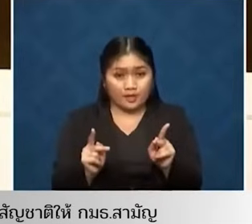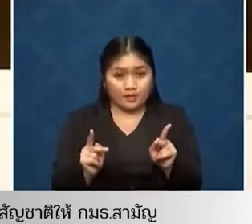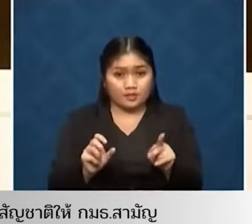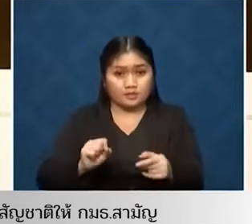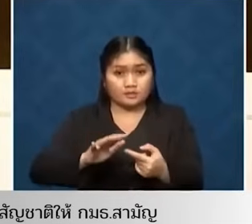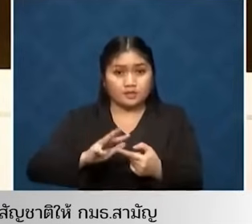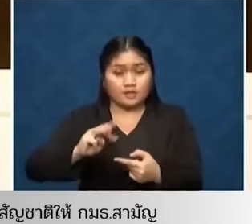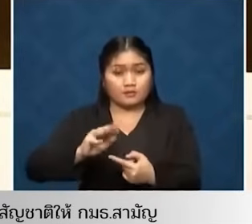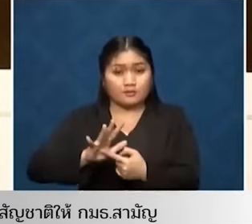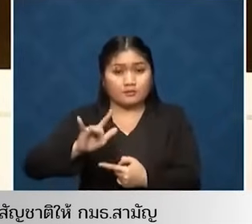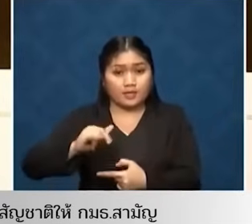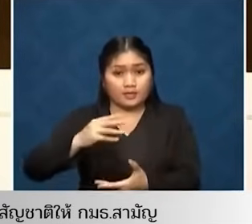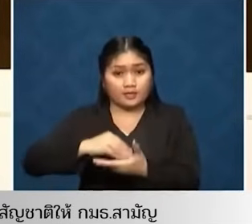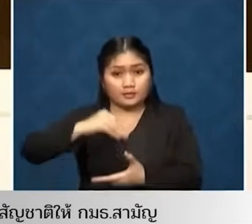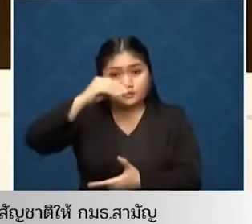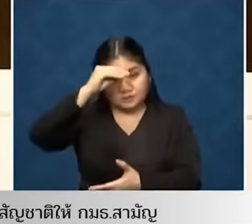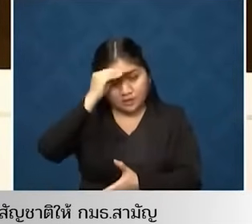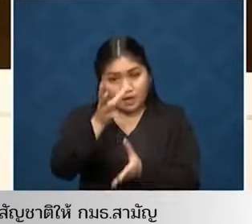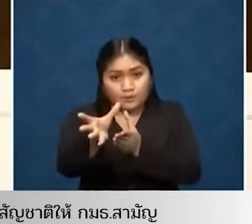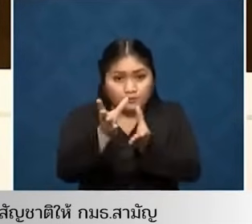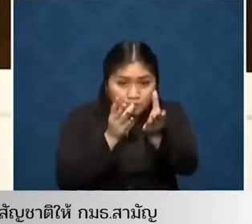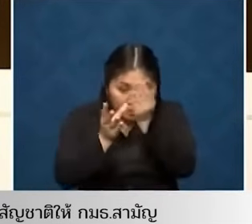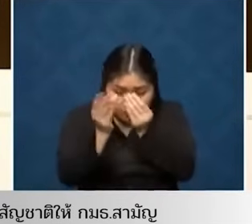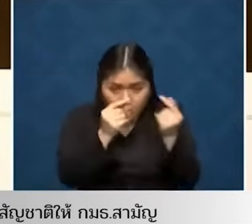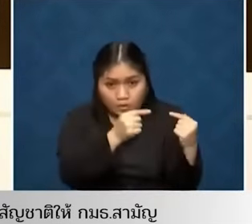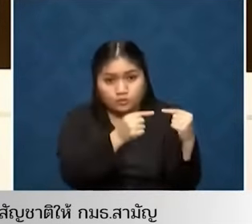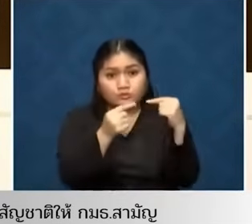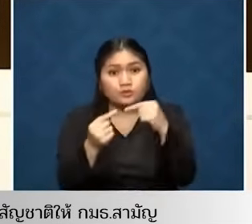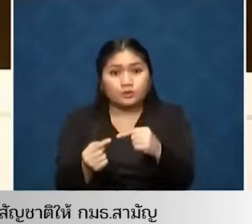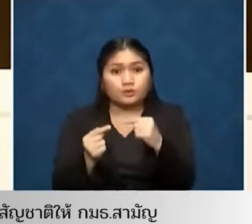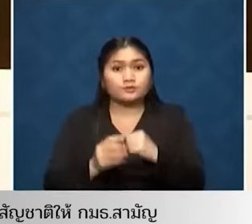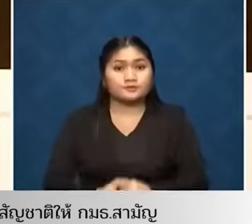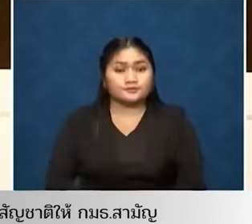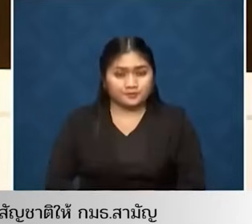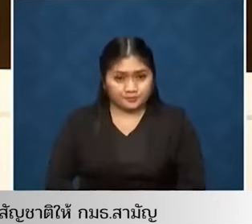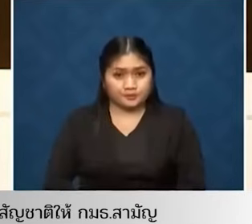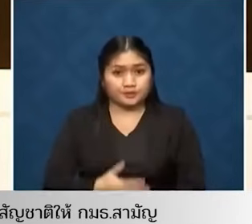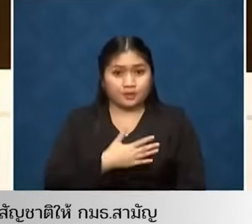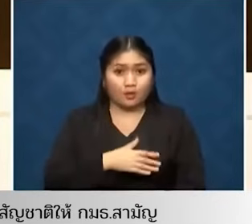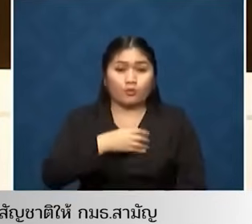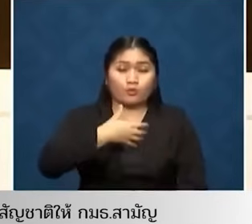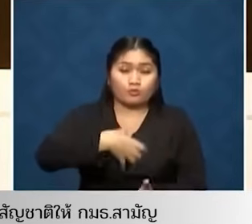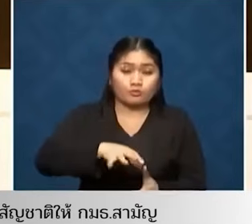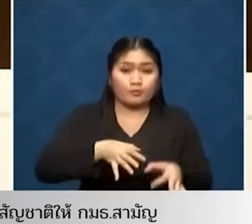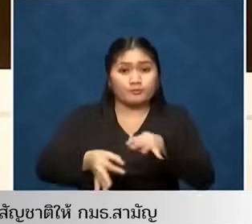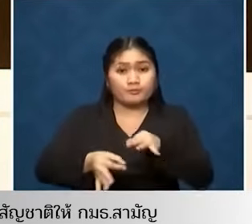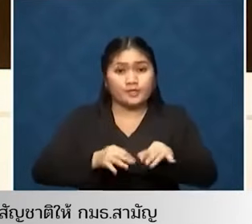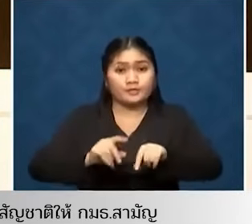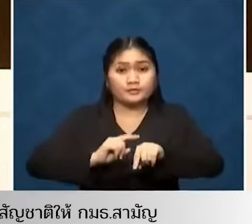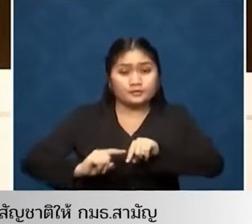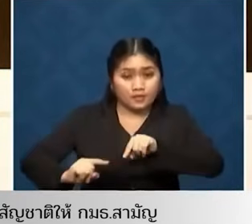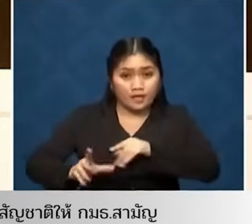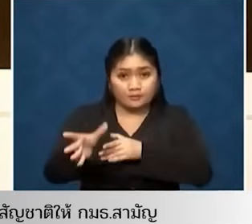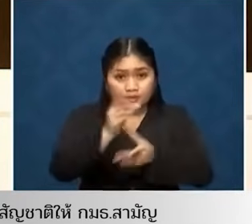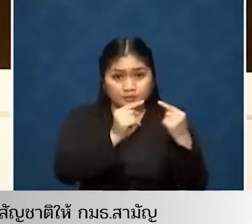ญการศึกษาได้ไปศึกษาต่อจากที่เราสานต่อที่เราพูดไว้คิดว่าคงไม่